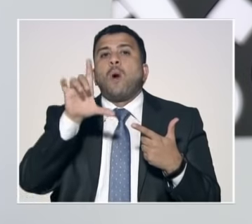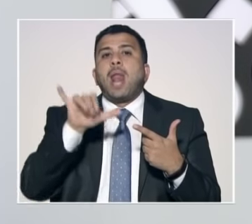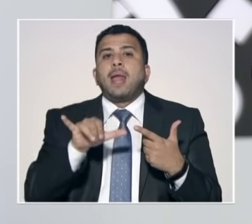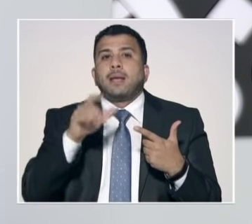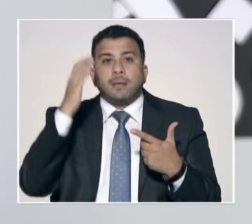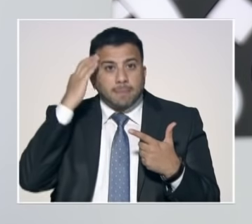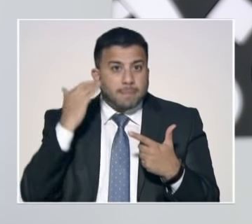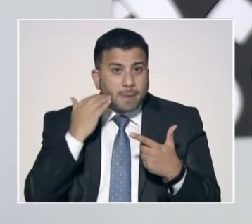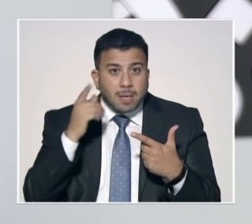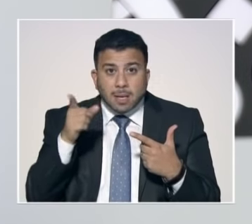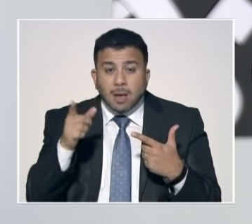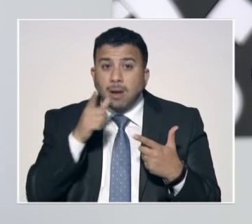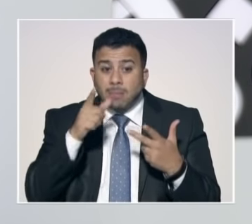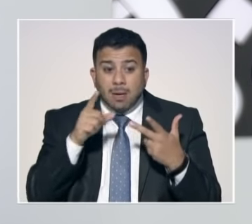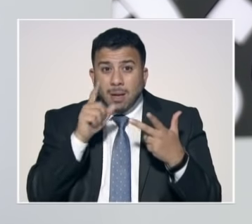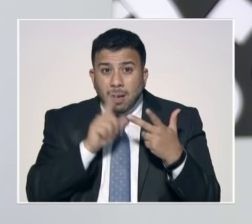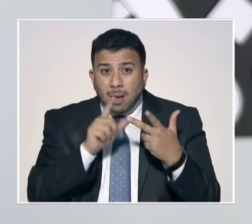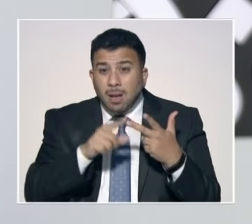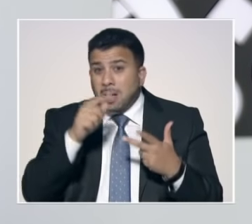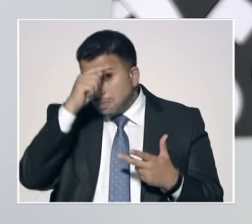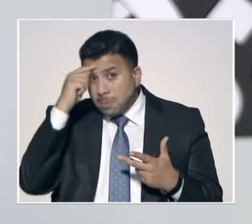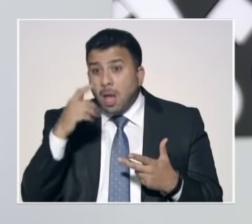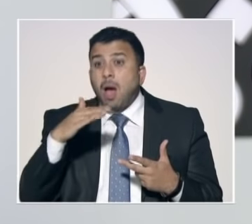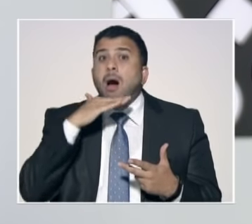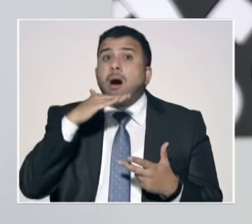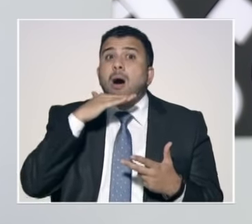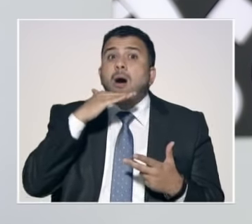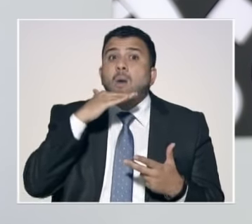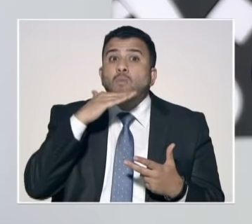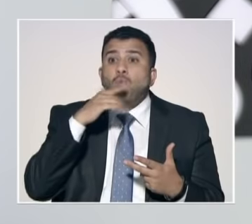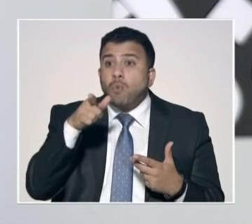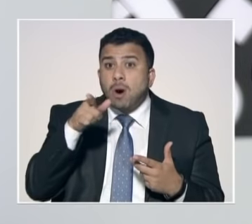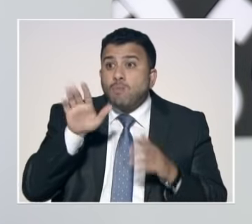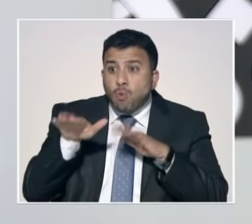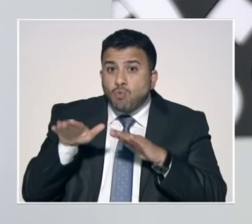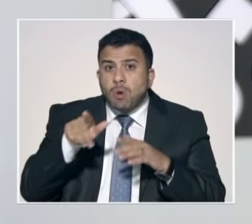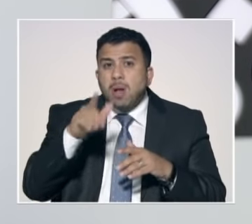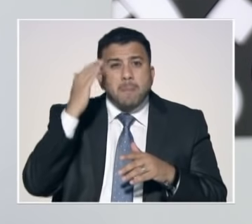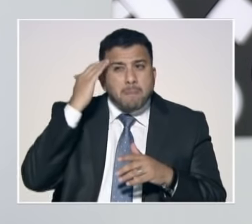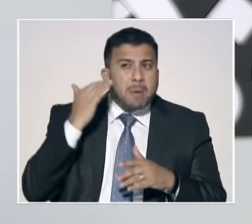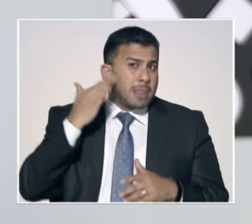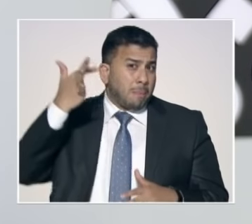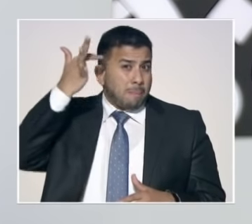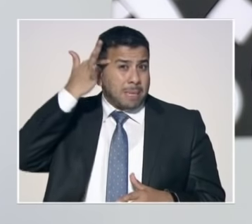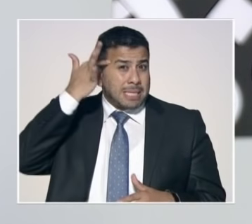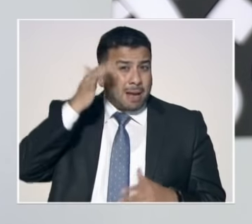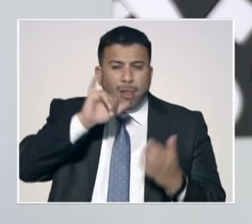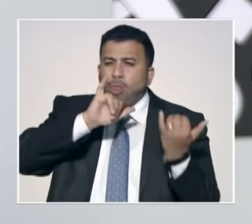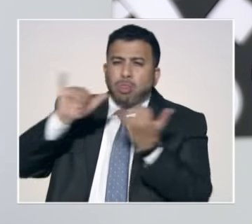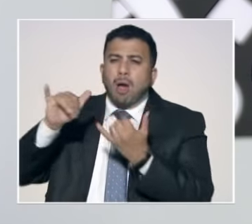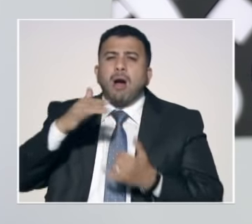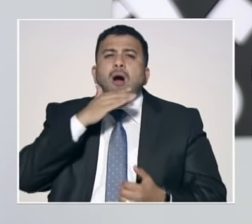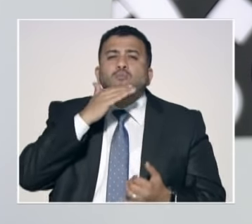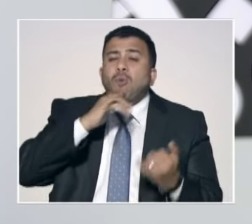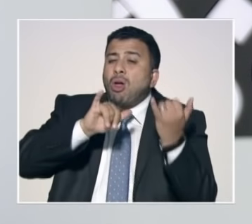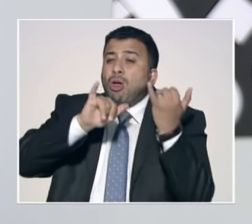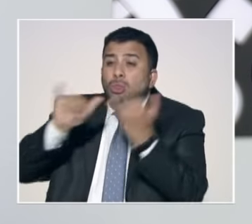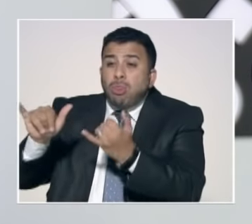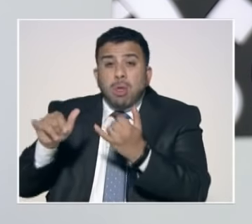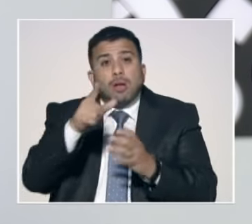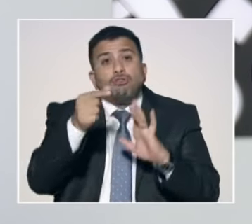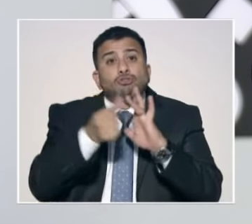أيما امرأة نكحت نفسها بغير إذن ولي فنكاحها باطل باطل باطل. الثالث صيغة،